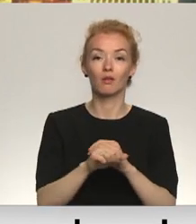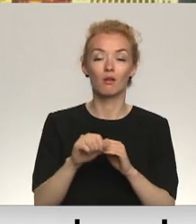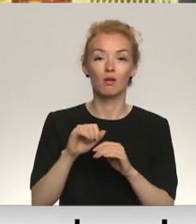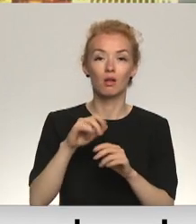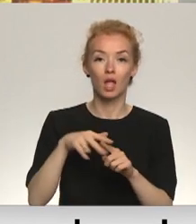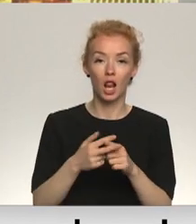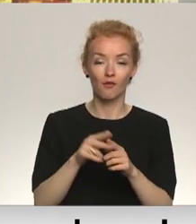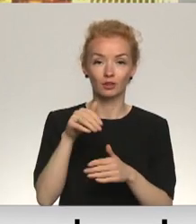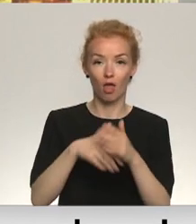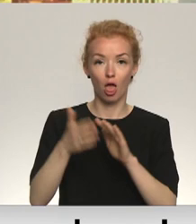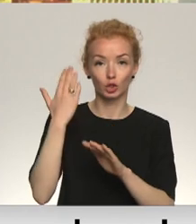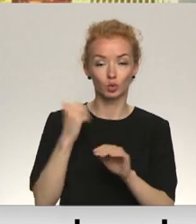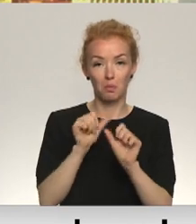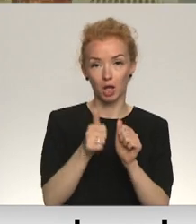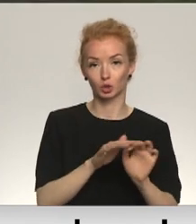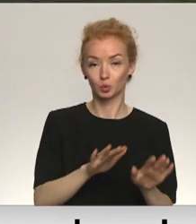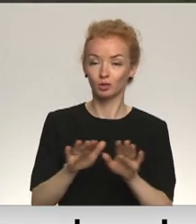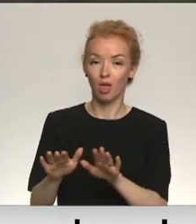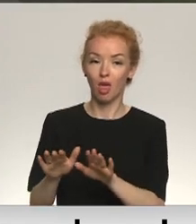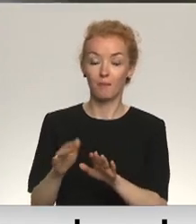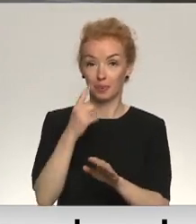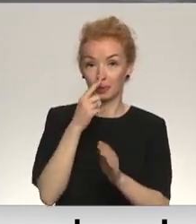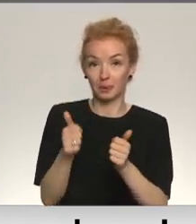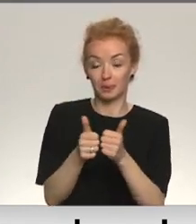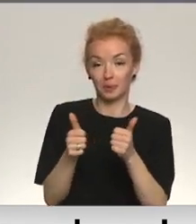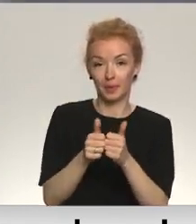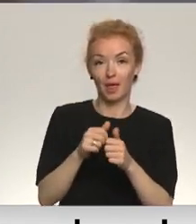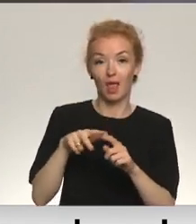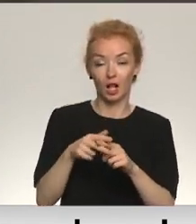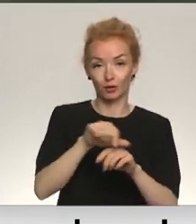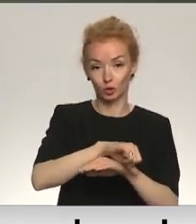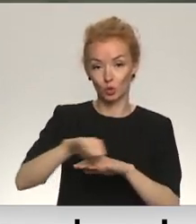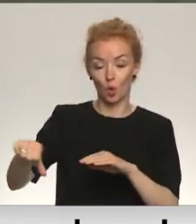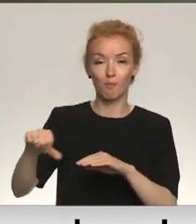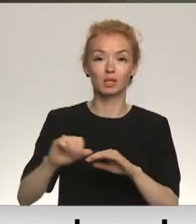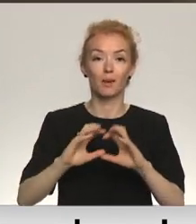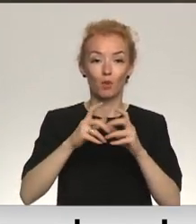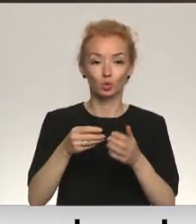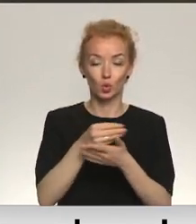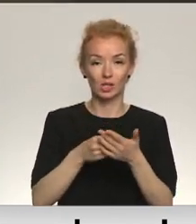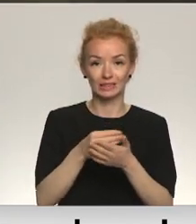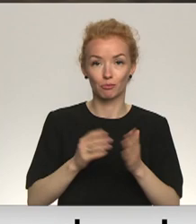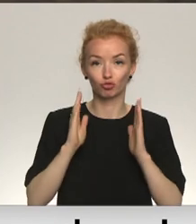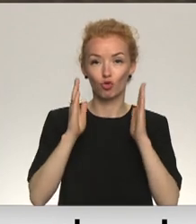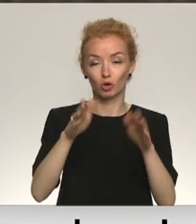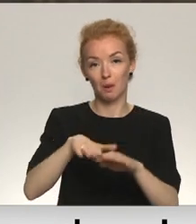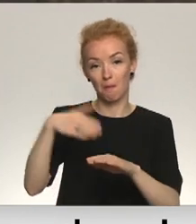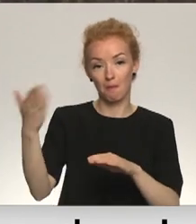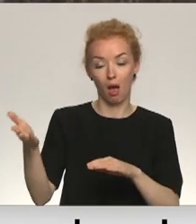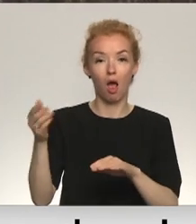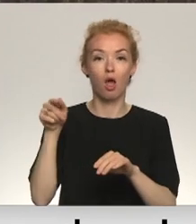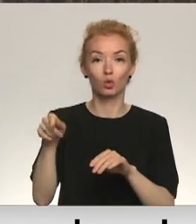Eliasa vēstures un mākslas muzejā. Netālu no Jelgavas robežas starptautisks nozīmes šosejas malā, kur padomu varas